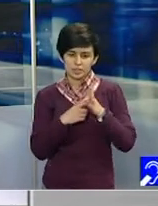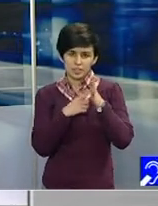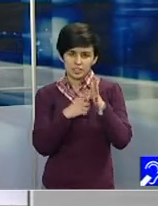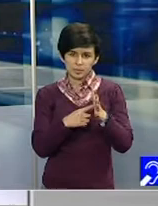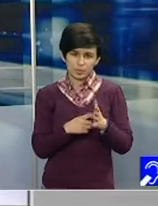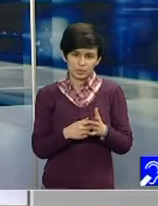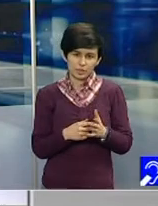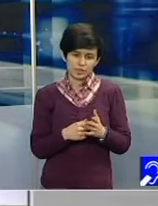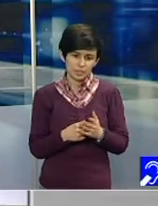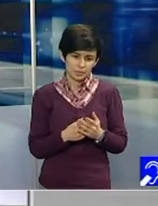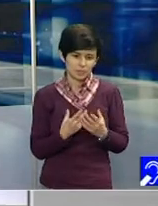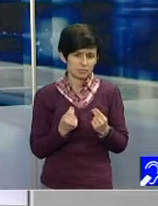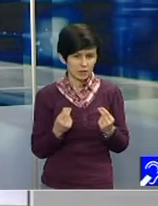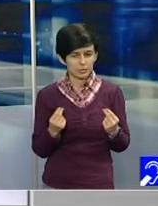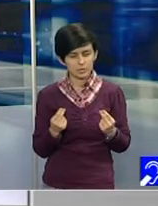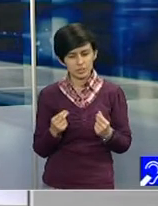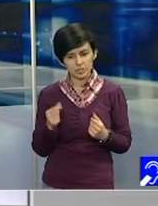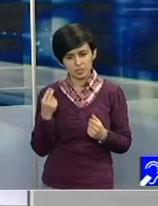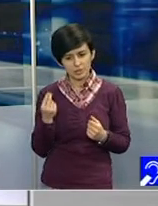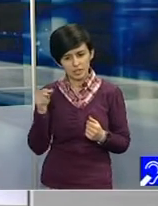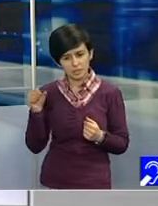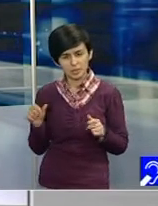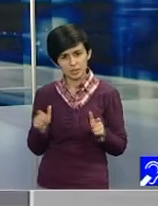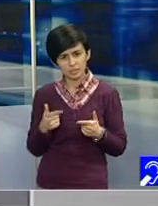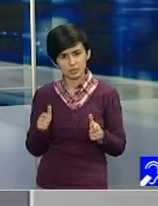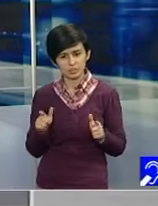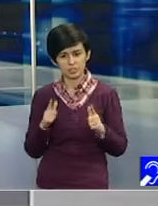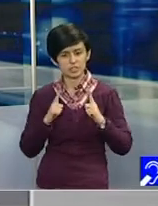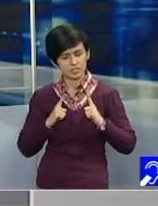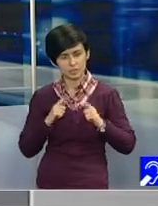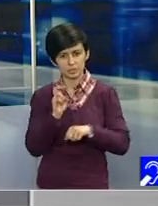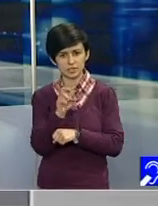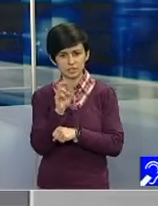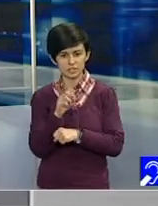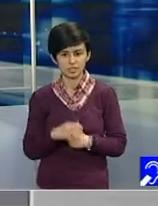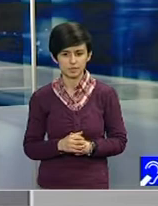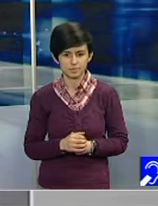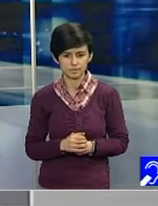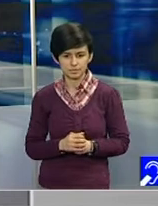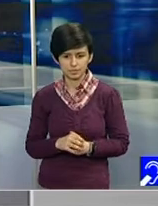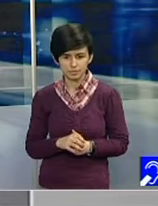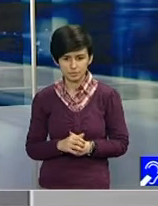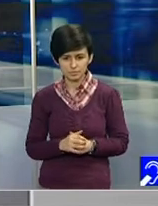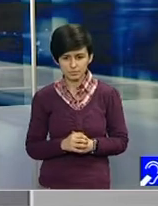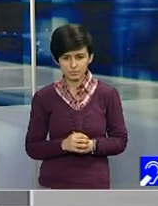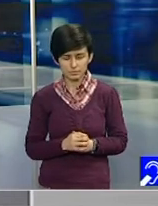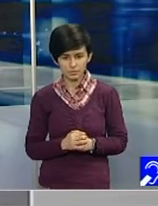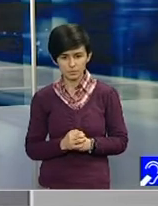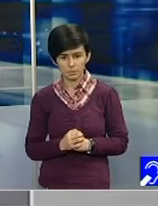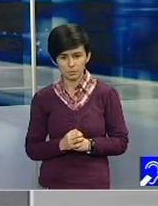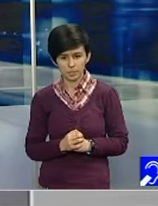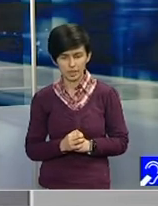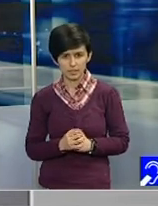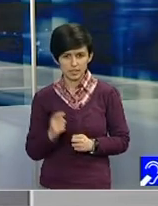mult pe cei mai buni muzicieni, așa că îi așteptăm să se înscrie. Și apropo, din experiența ta, din ce țări vin oameni, se înscriu